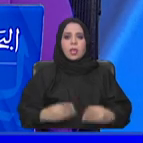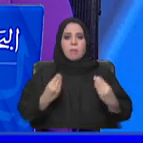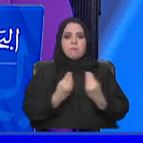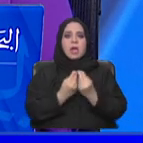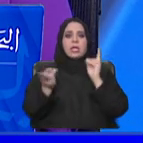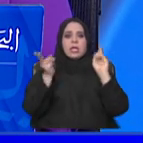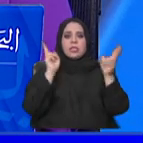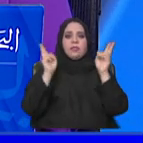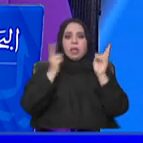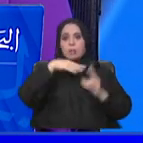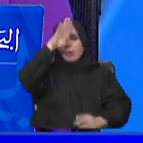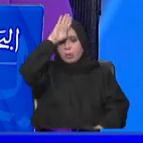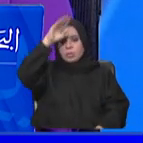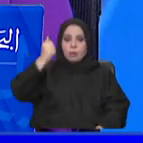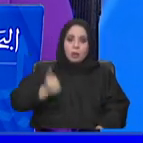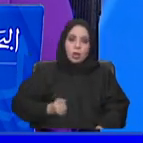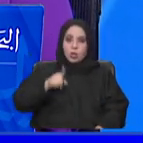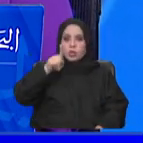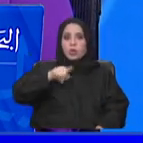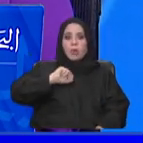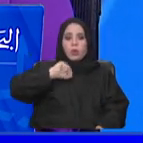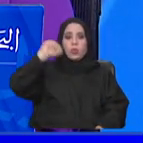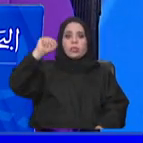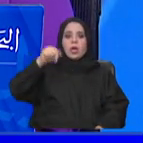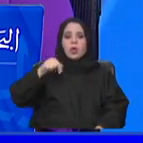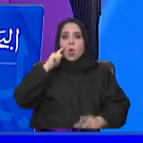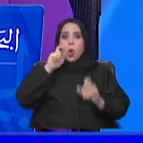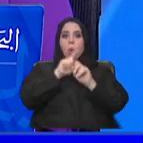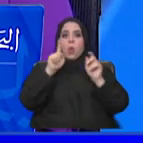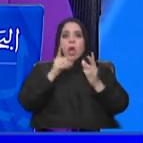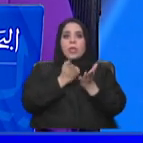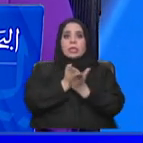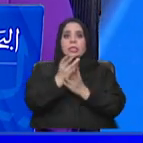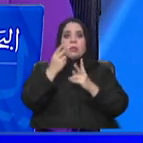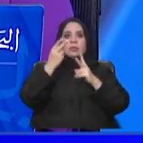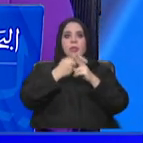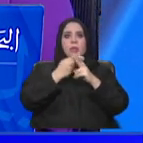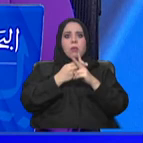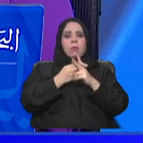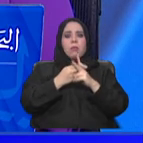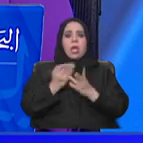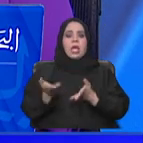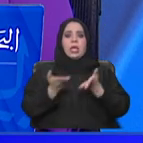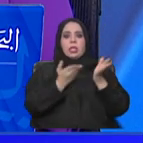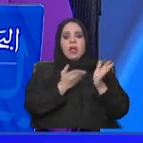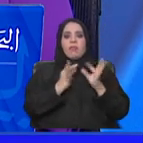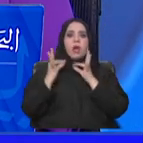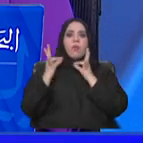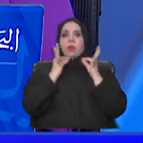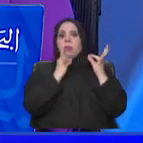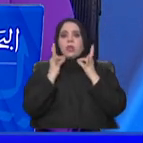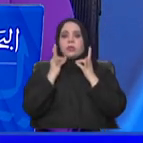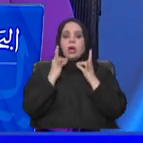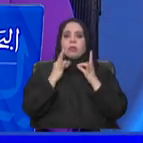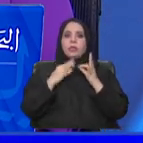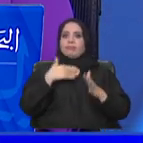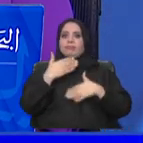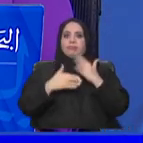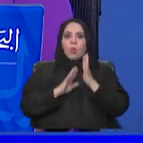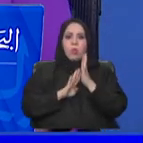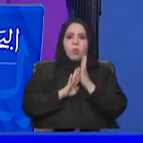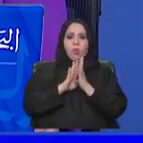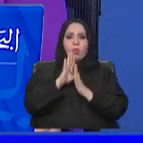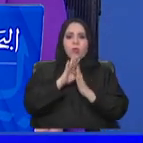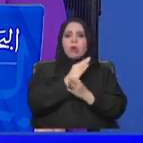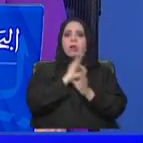بالتزامن مع احتفالات المملكة بأعيادها الوطنية المجيدة، شهد قطاع الفنادق والضيافة والمطاعم انتعاشا